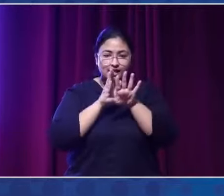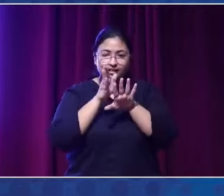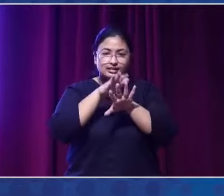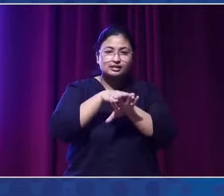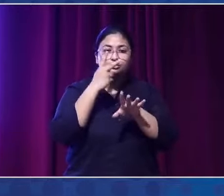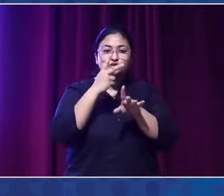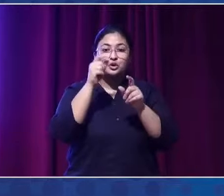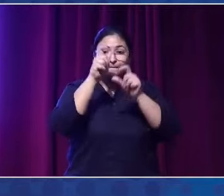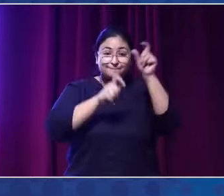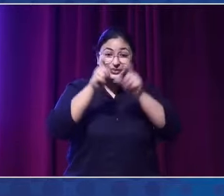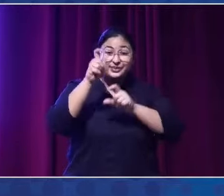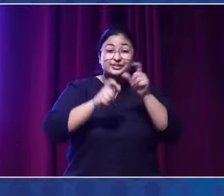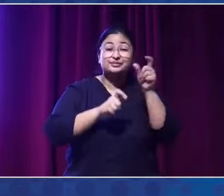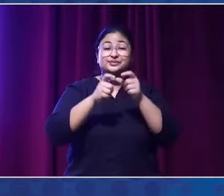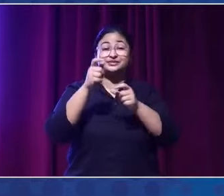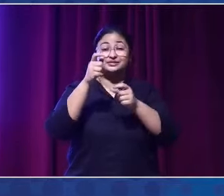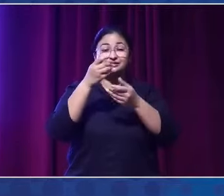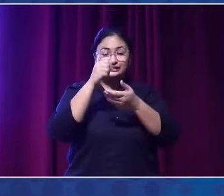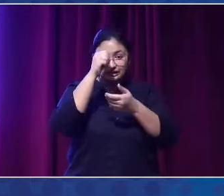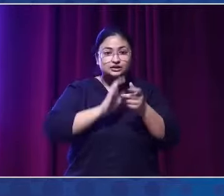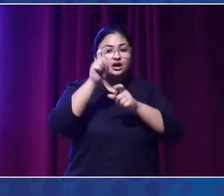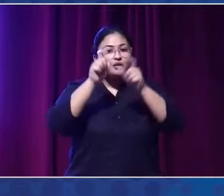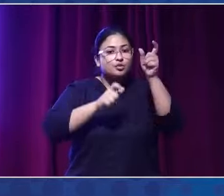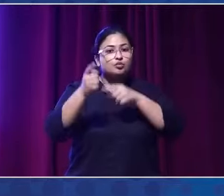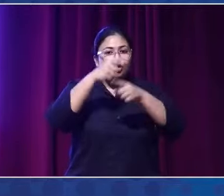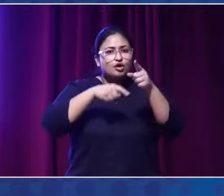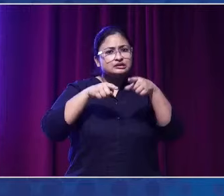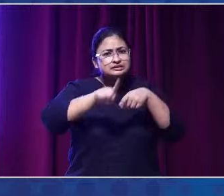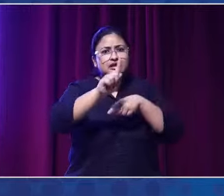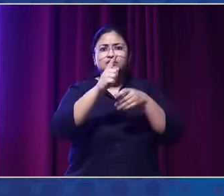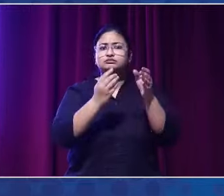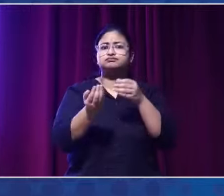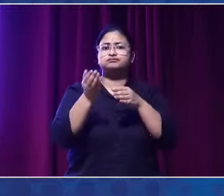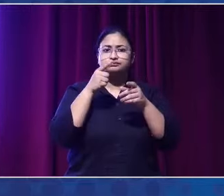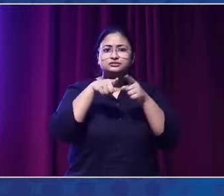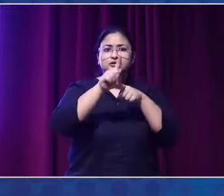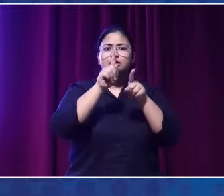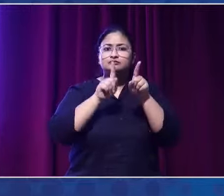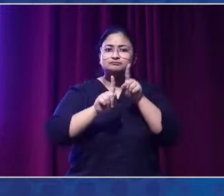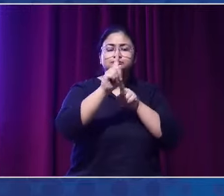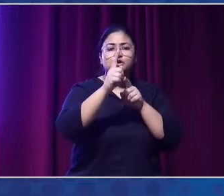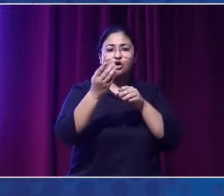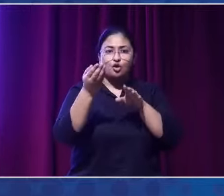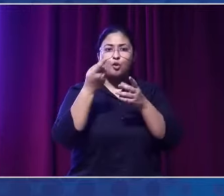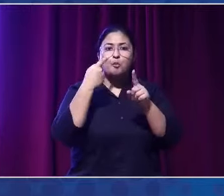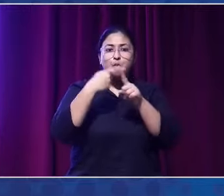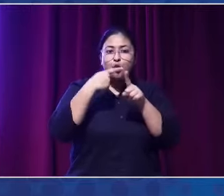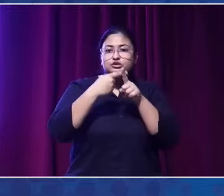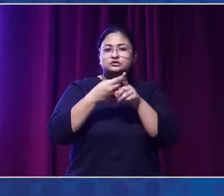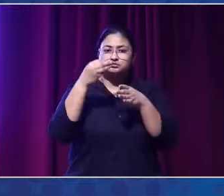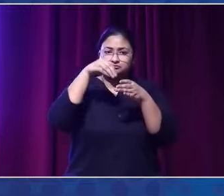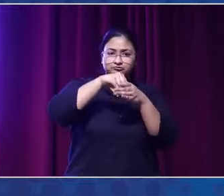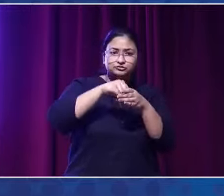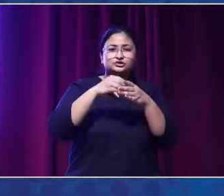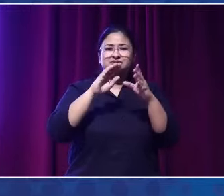सिटीजन्स हैव कम फॉरवर्ड एंड पार्टिसिपेटेड पॉजिटिवली बार बार हवाबाजी में शोर मचाने के